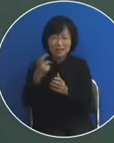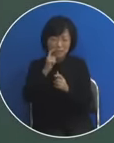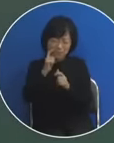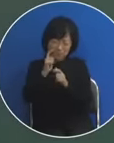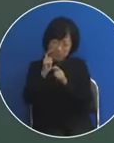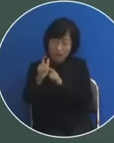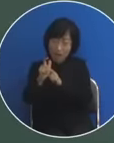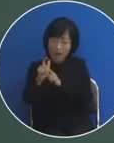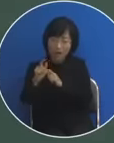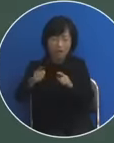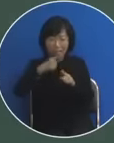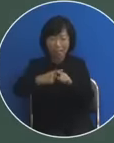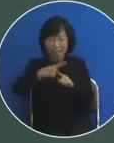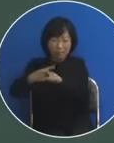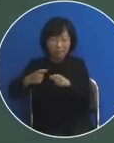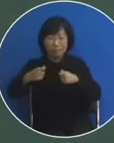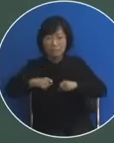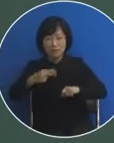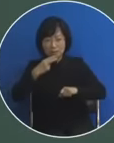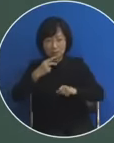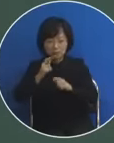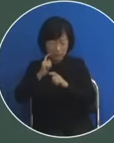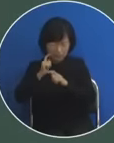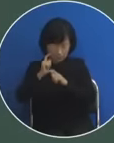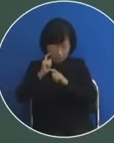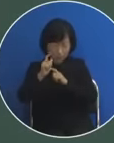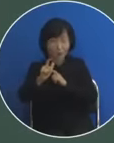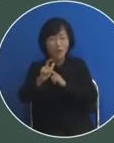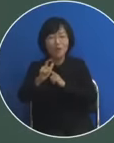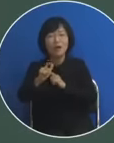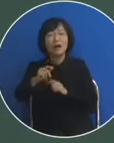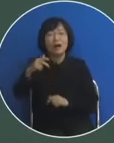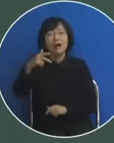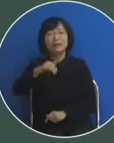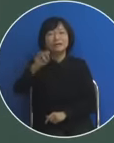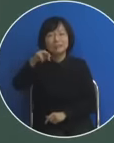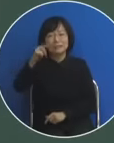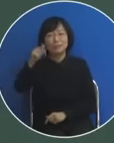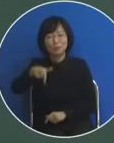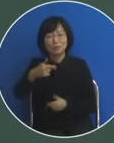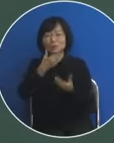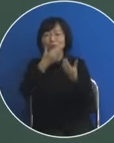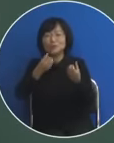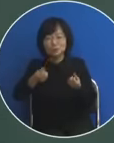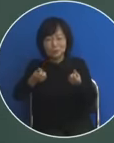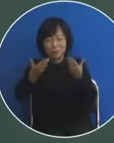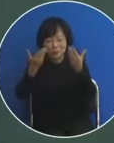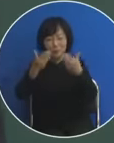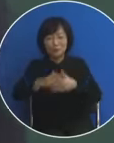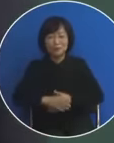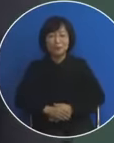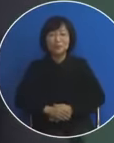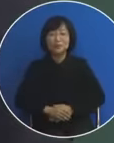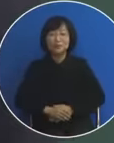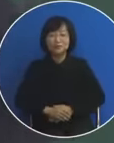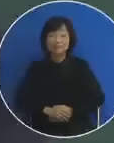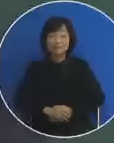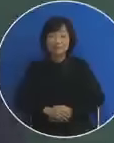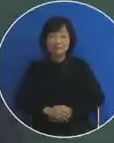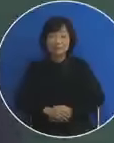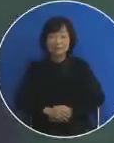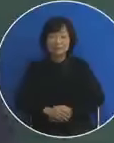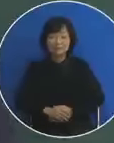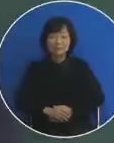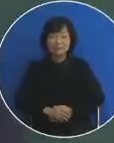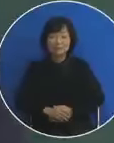continue to enjoy the joy of whole heart and the blessing of continuation. 이게 뭡니까? Now what is this?